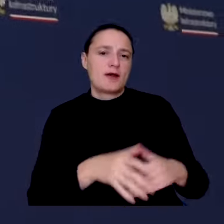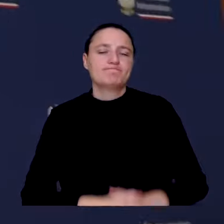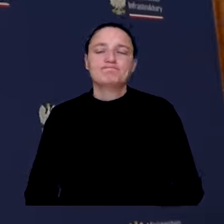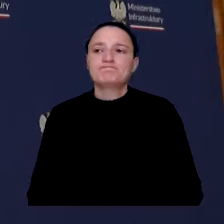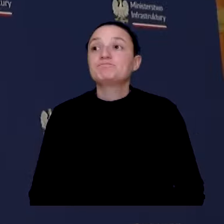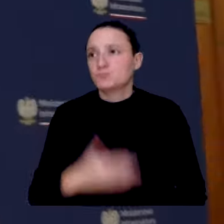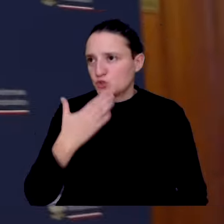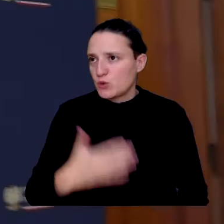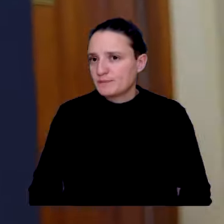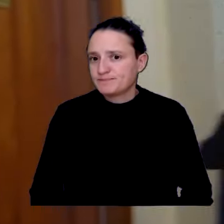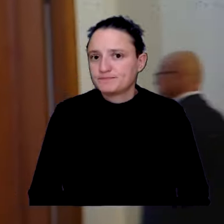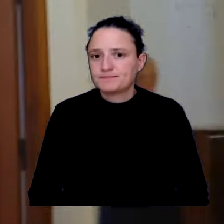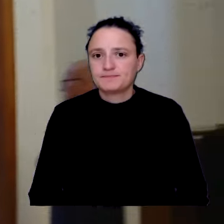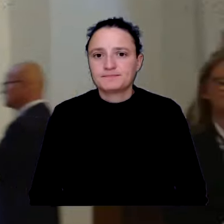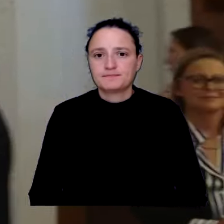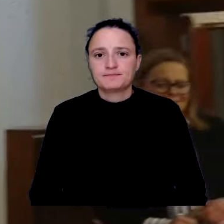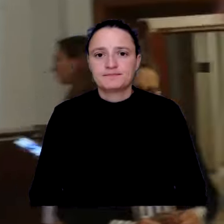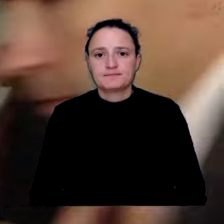dziękuję.